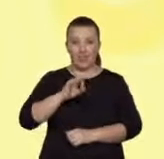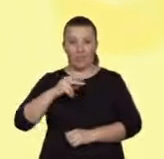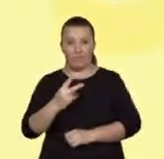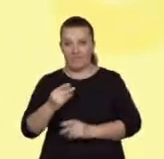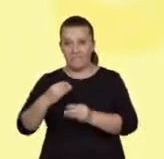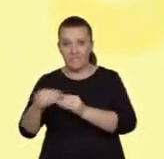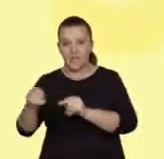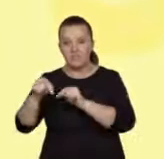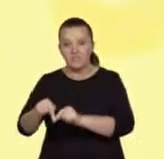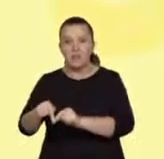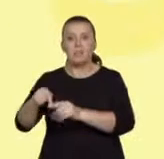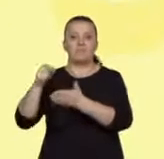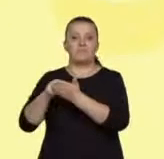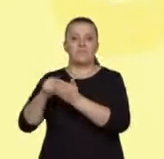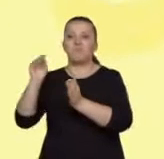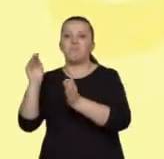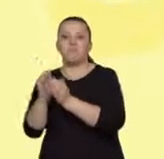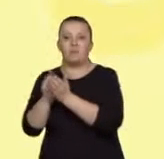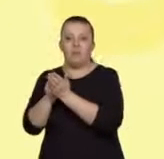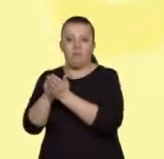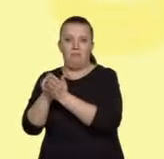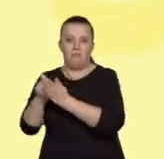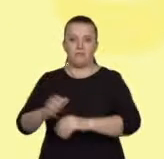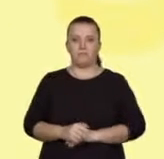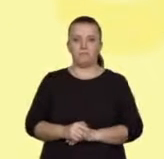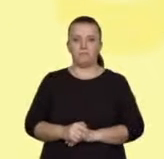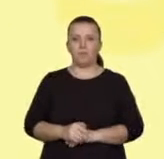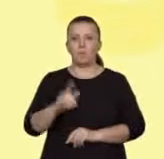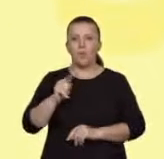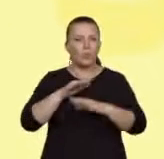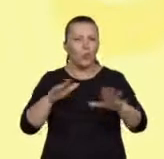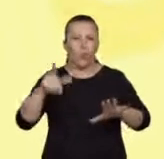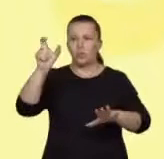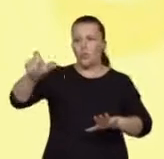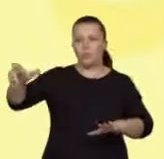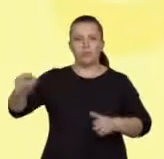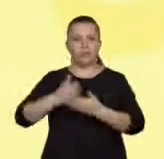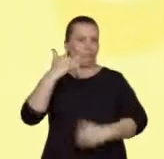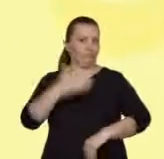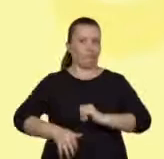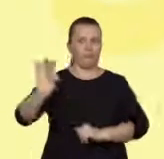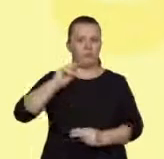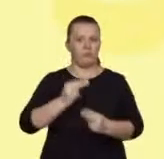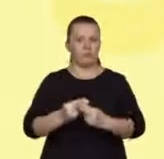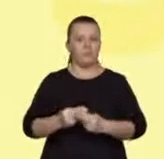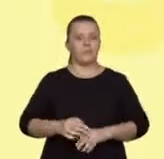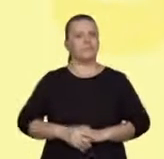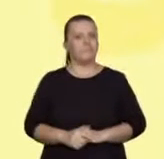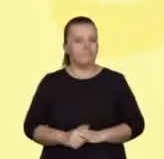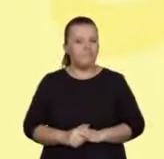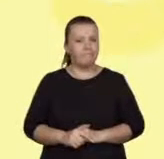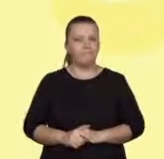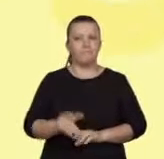zwiększonego stężenia dwutlenku węgla. Niestety wielu uczniów w tym momencie kończyło swoją odpowiedź. Wprawdzie